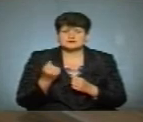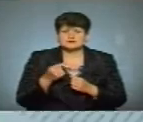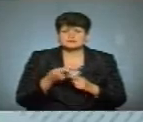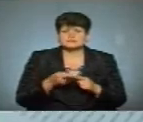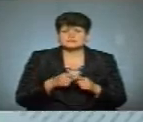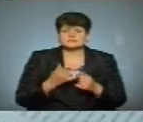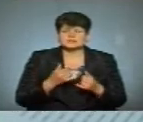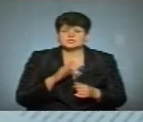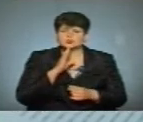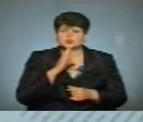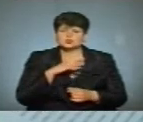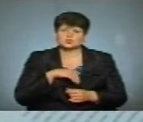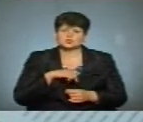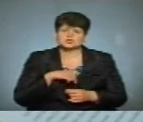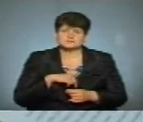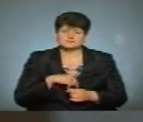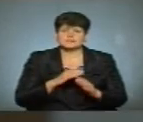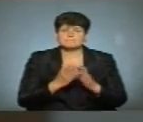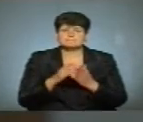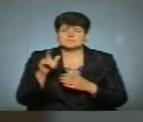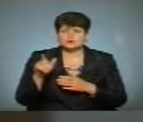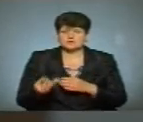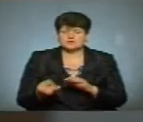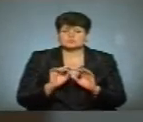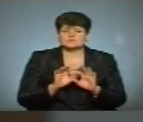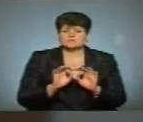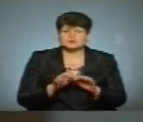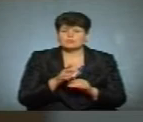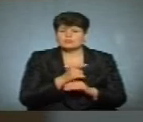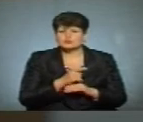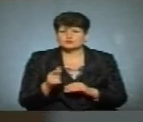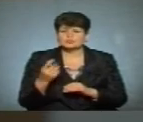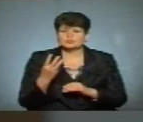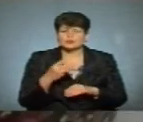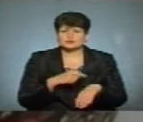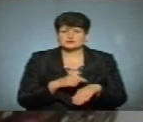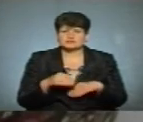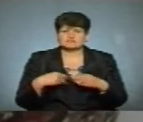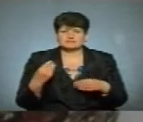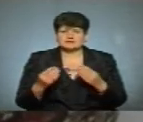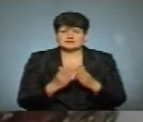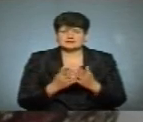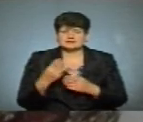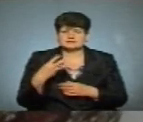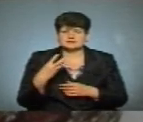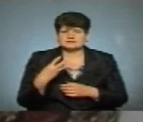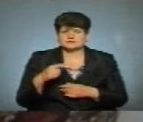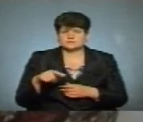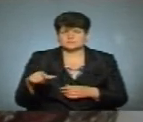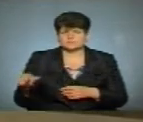душі. Бібліотекарка Ірина Капуста розповідає, упродовж 3 годин видала книги понад 30